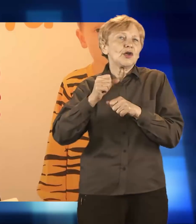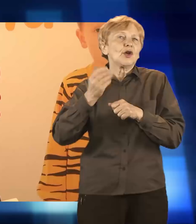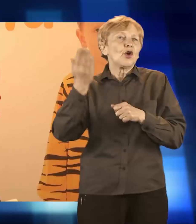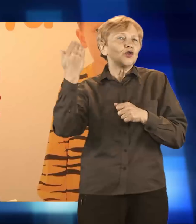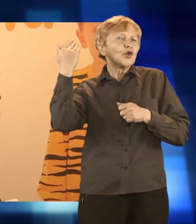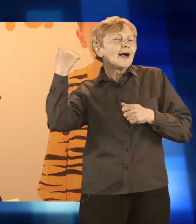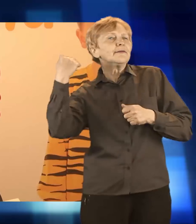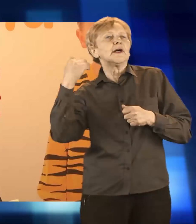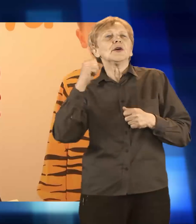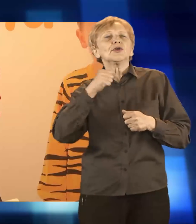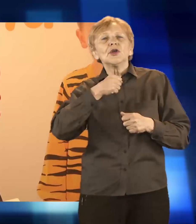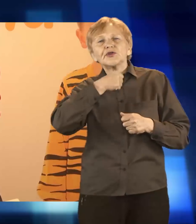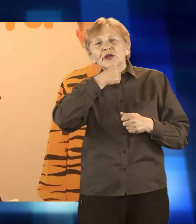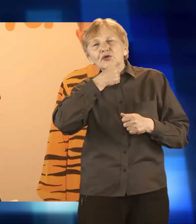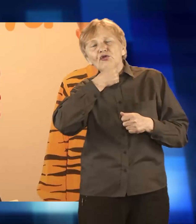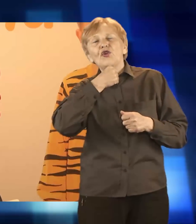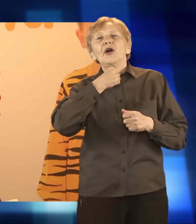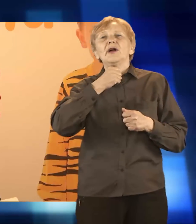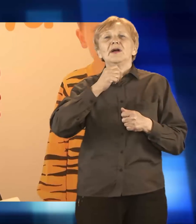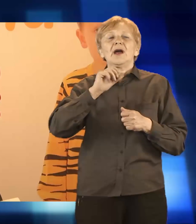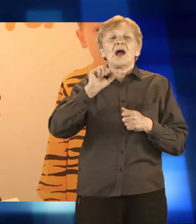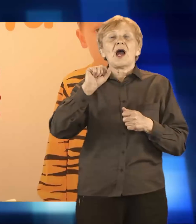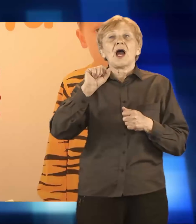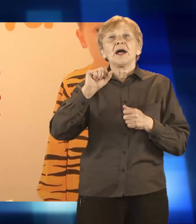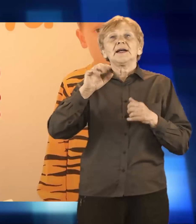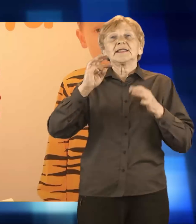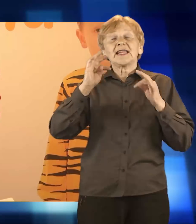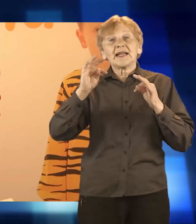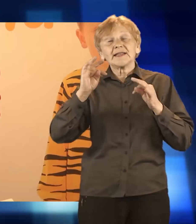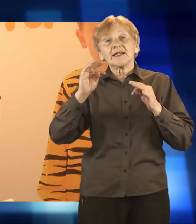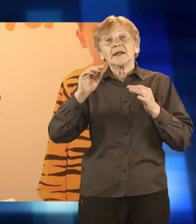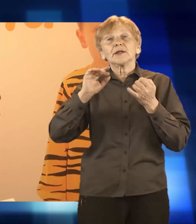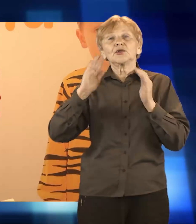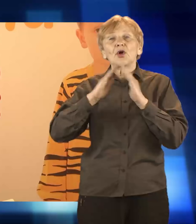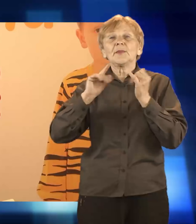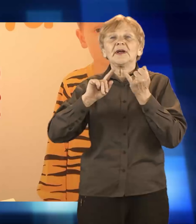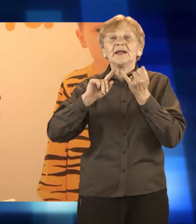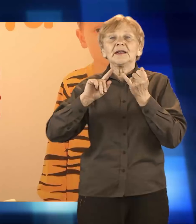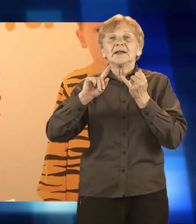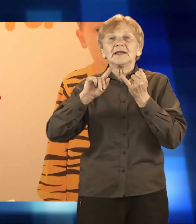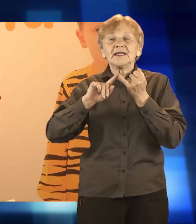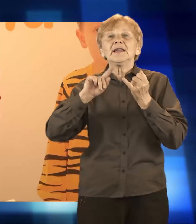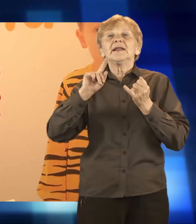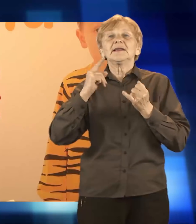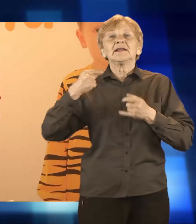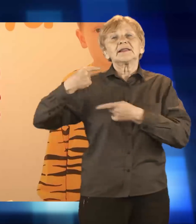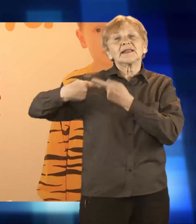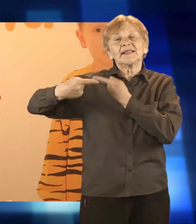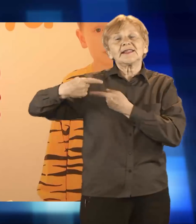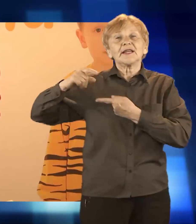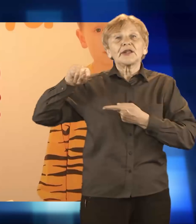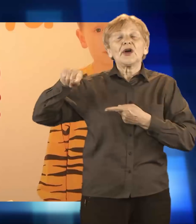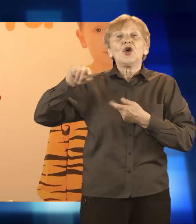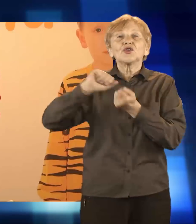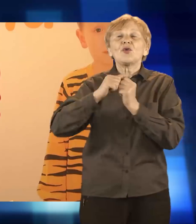nowe tradycje, również stare. Pokazujemy te wszystkie tradycje, które przejmujemy od naszych rodziców, ale też tworzymy nowe tradycje